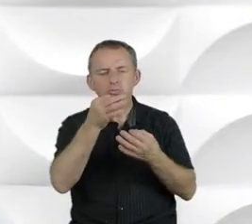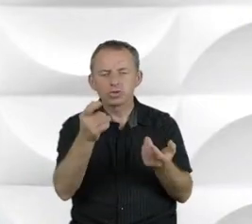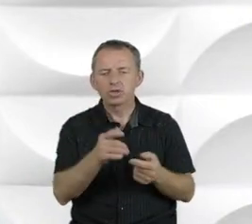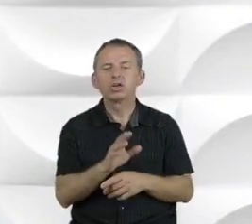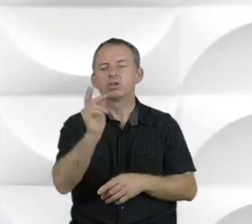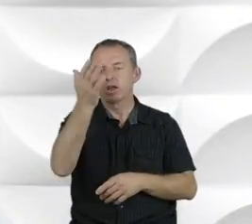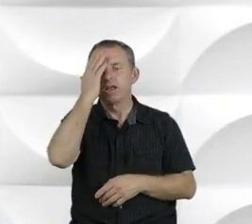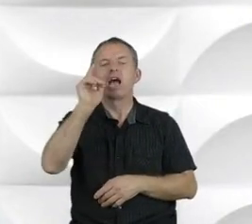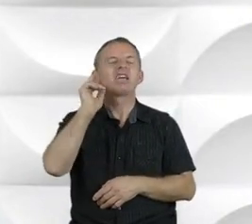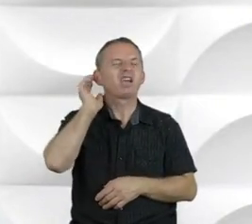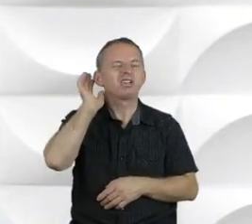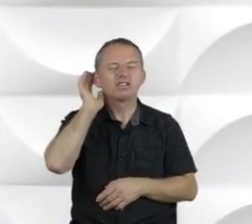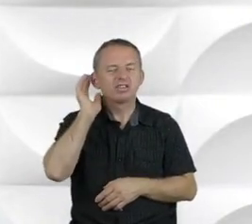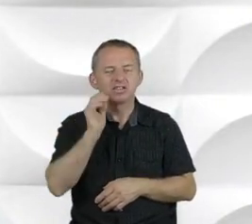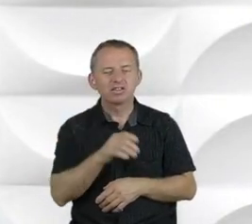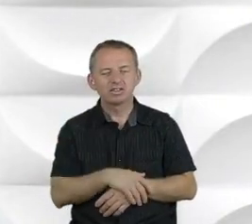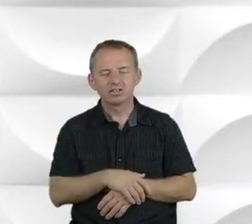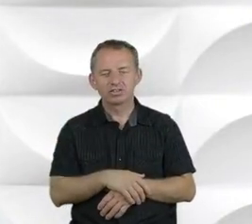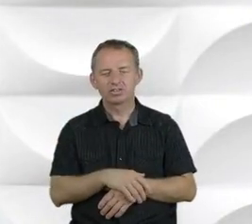Hejże, hej.